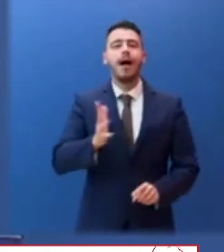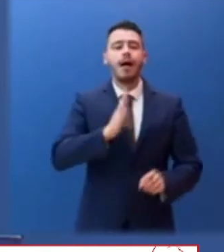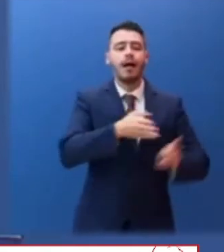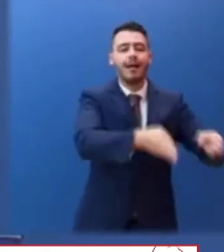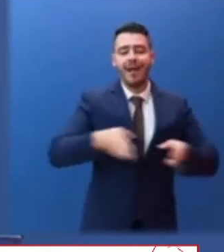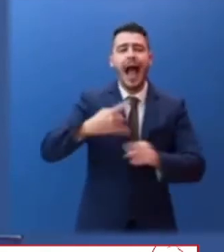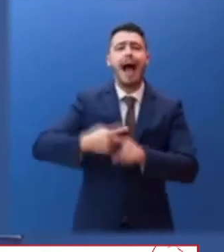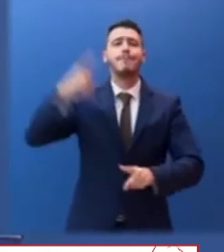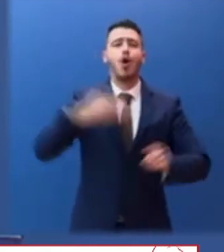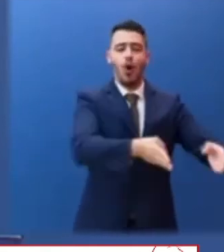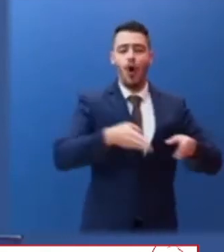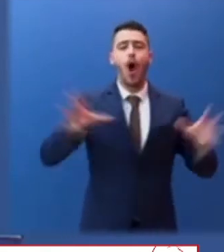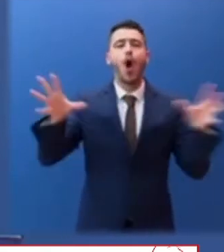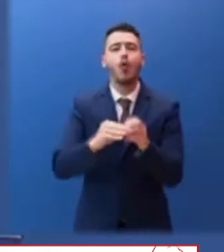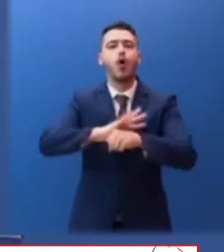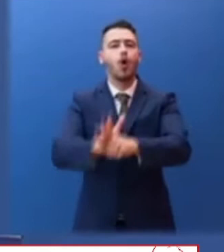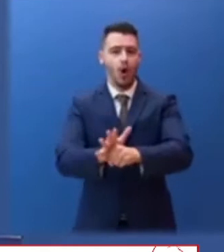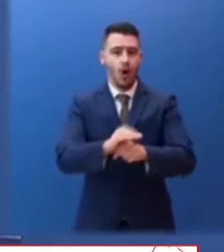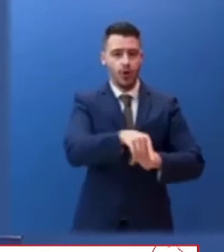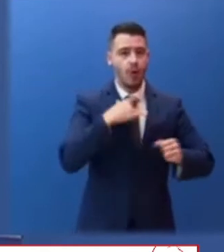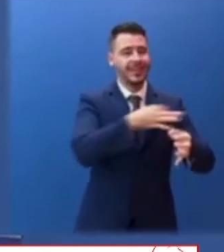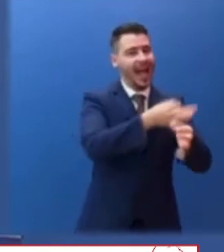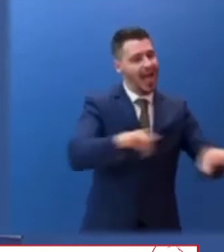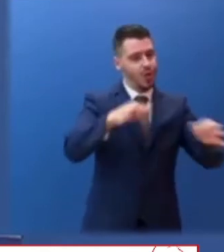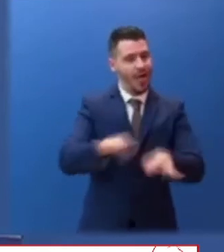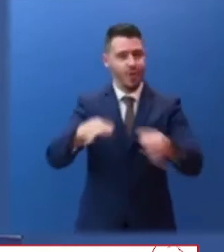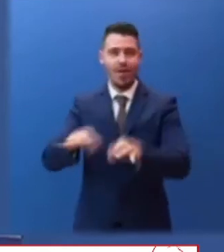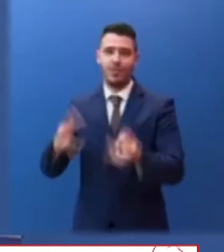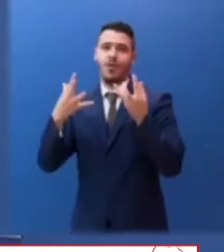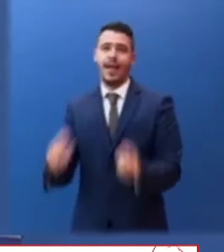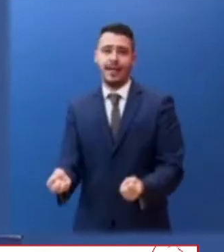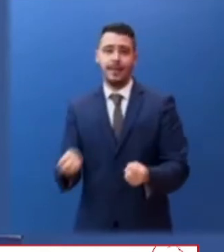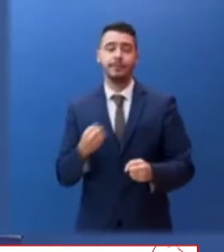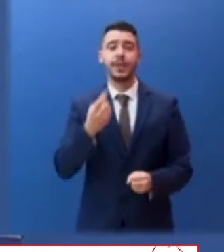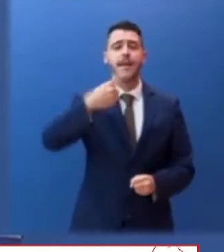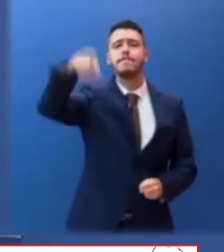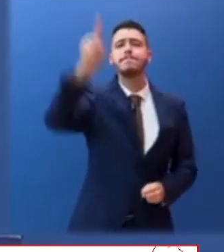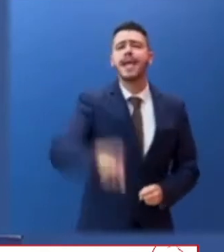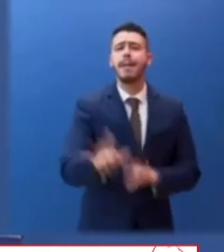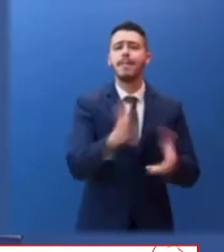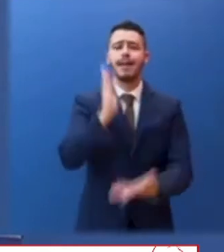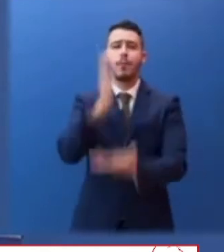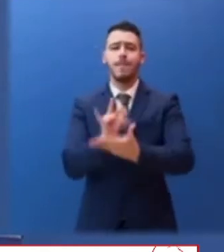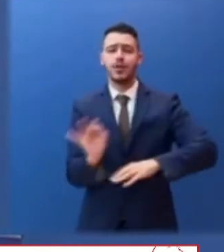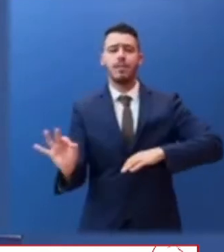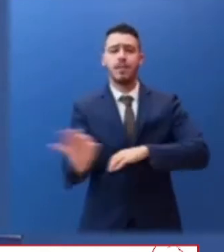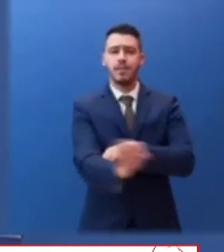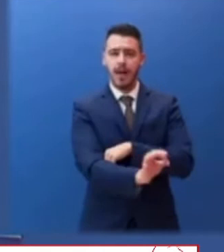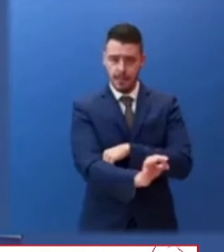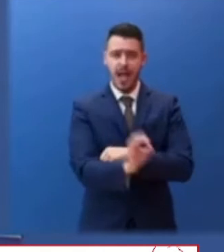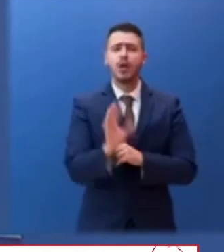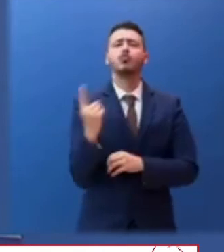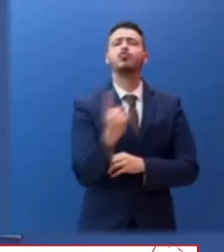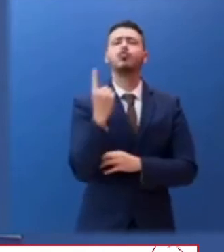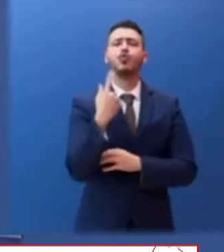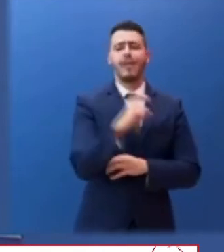απλών κλινών COVID-19. Σημειώνεται ότι ο μέσος όρος των ημερήσεων κρουσμάτων διαμορφώνεται σε 7ήμερη κυλιόμενη